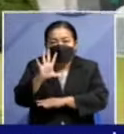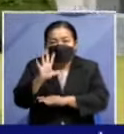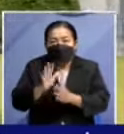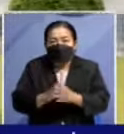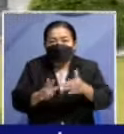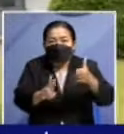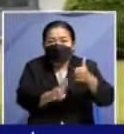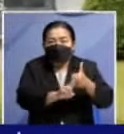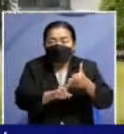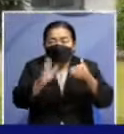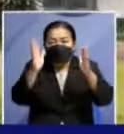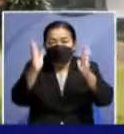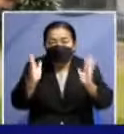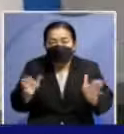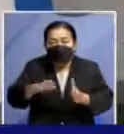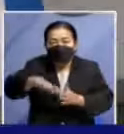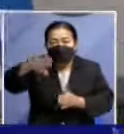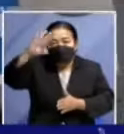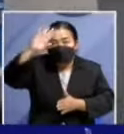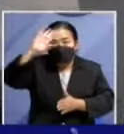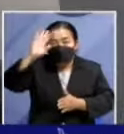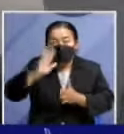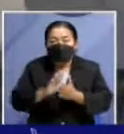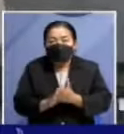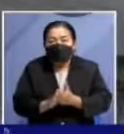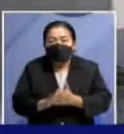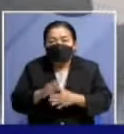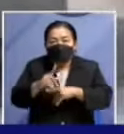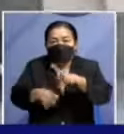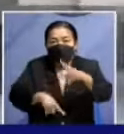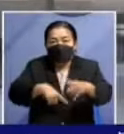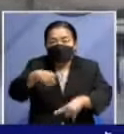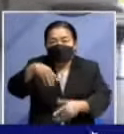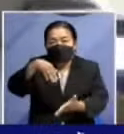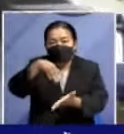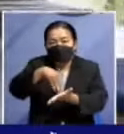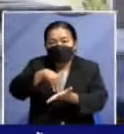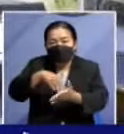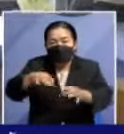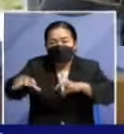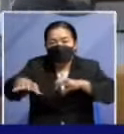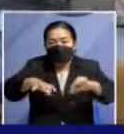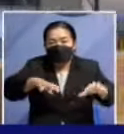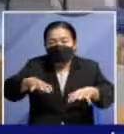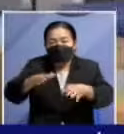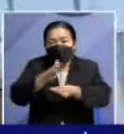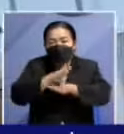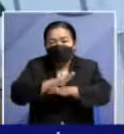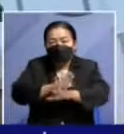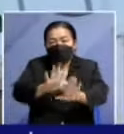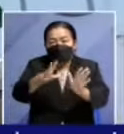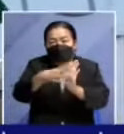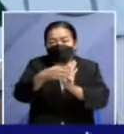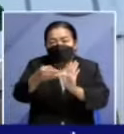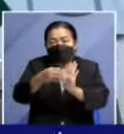ครับไปที่ค่ายทหารนะครับที่ศูนย์บริหารสถานการณ์การแพร่ระบาดของโควิด-19 มณฑลทหารบกที่